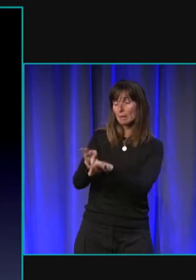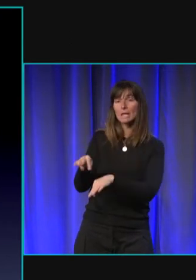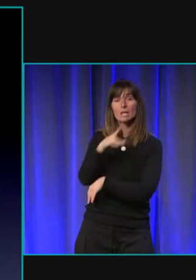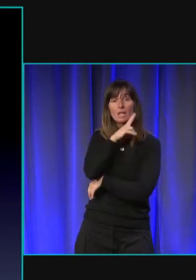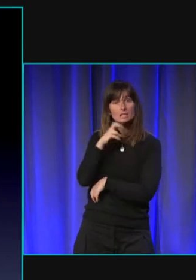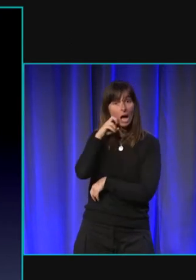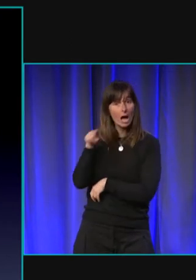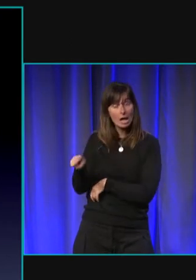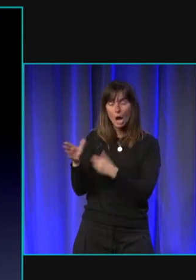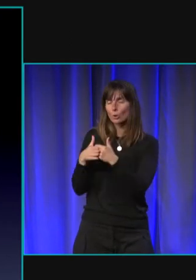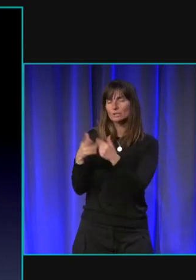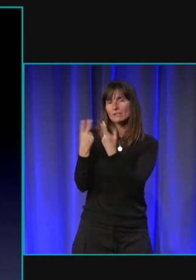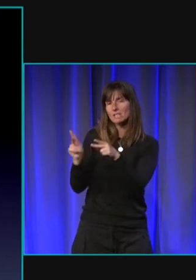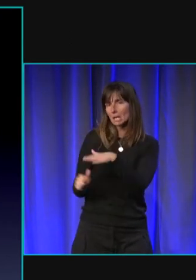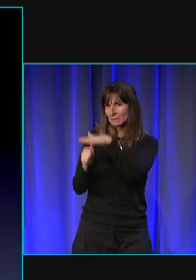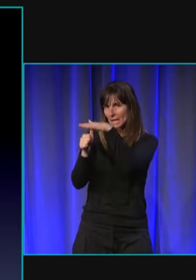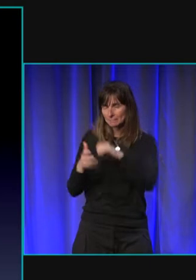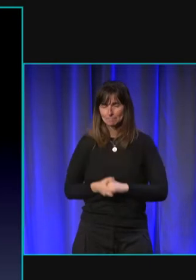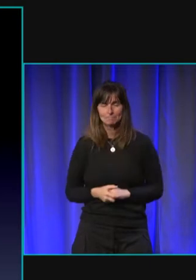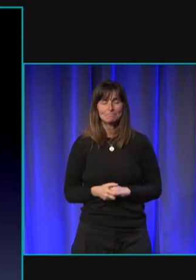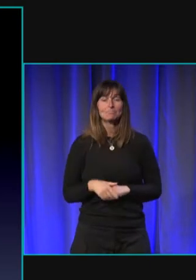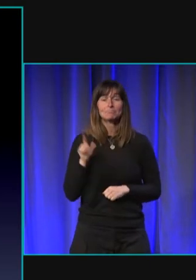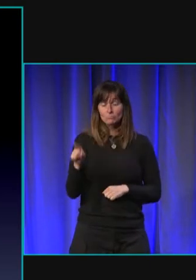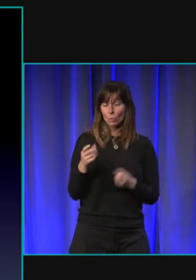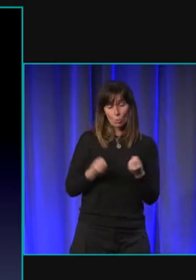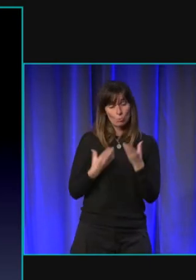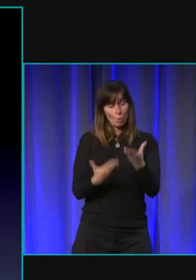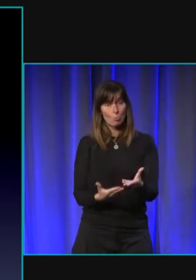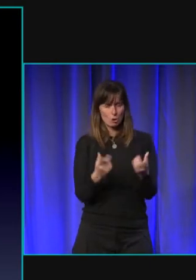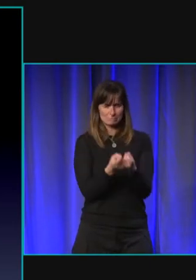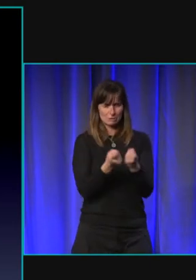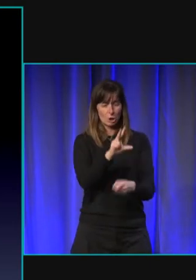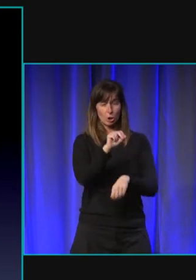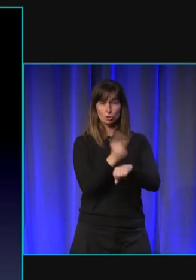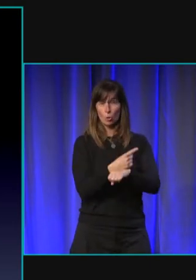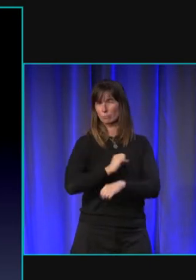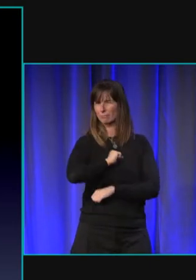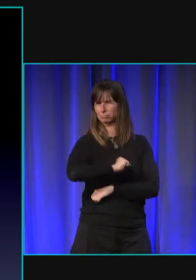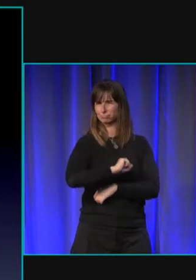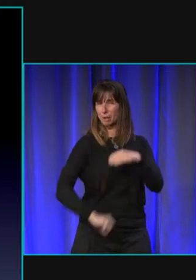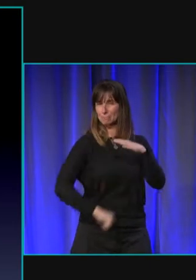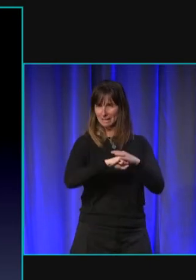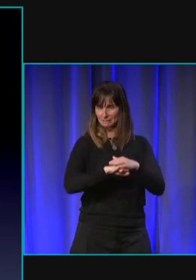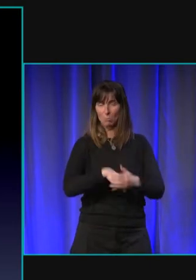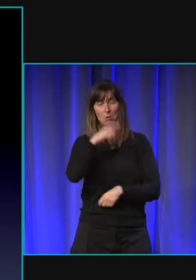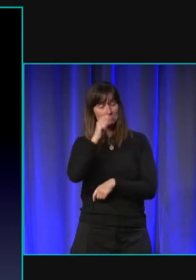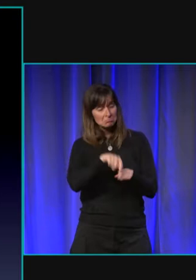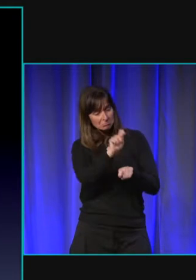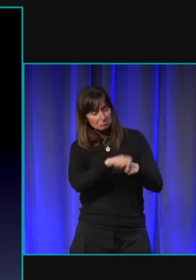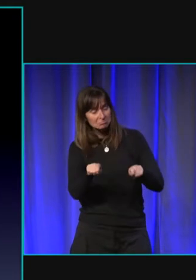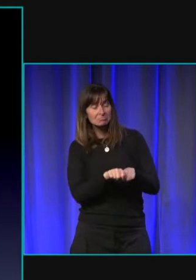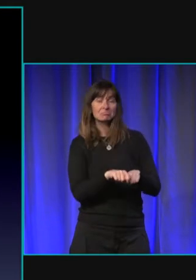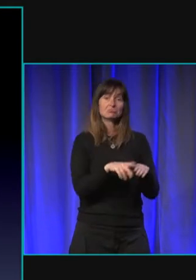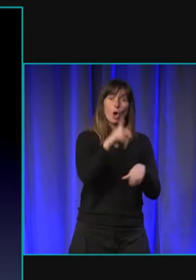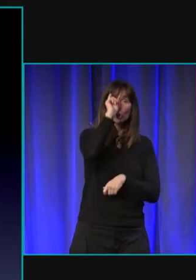de Tel Aviv. Et donc, on a proposé ce test-là, 30 secondes à bloc, et donc on a mesuré des garçons prépubères, des